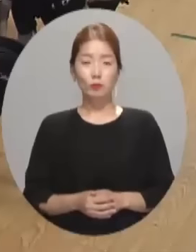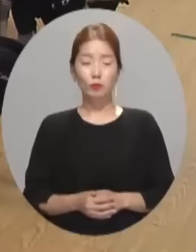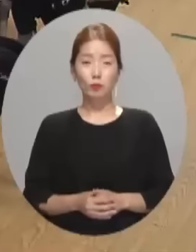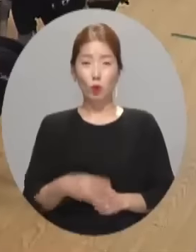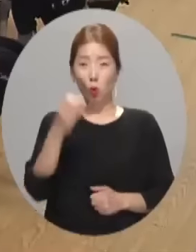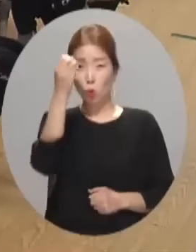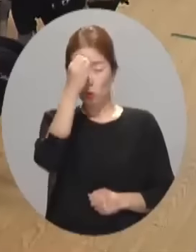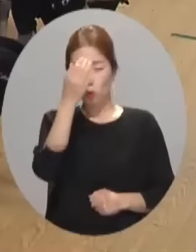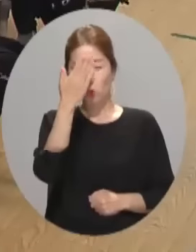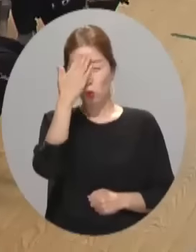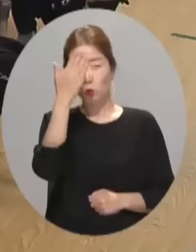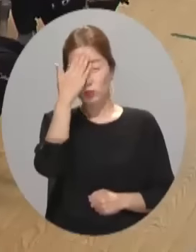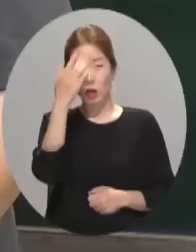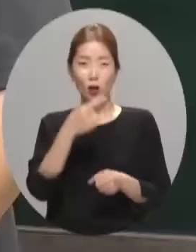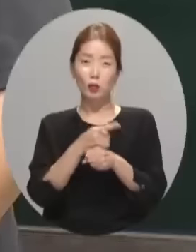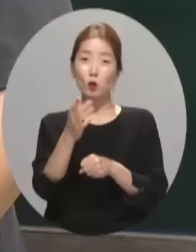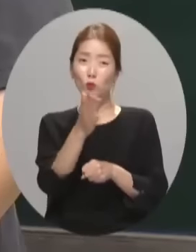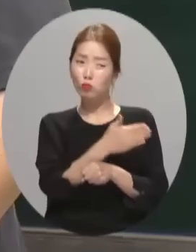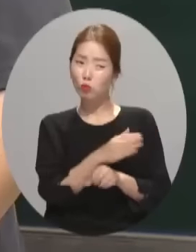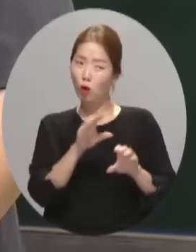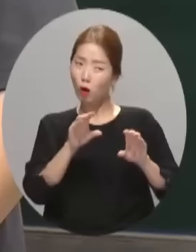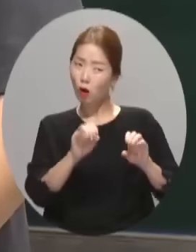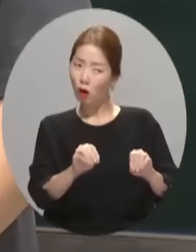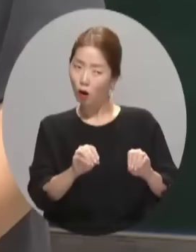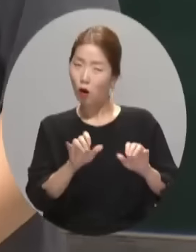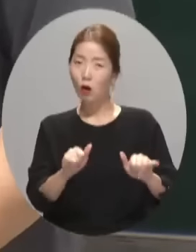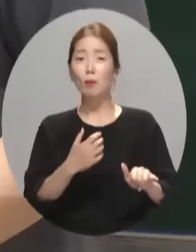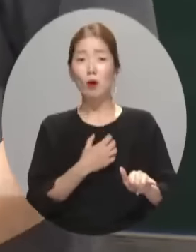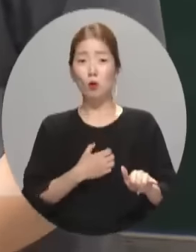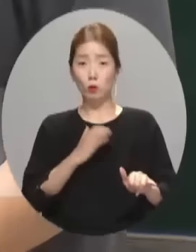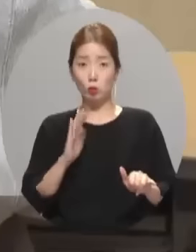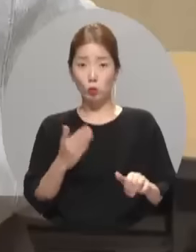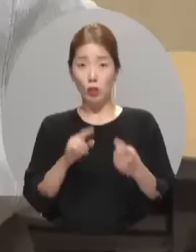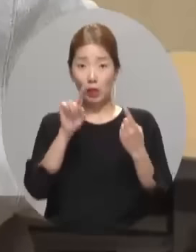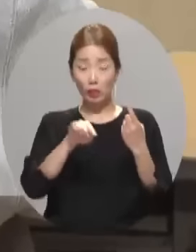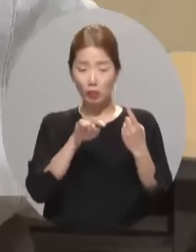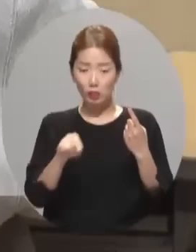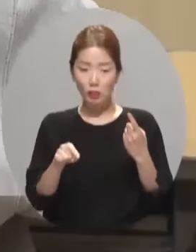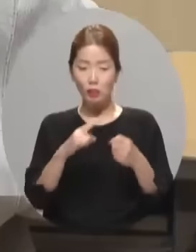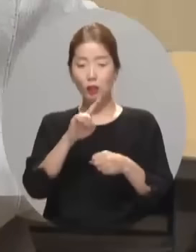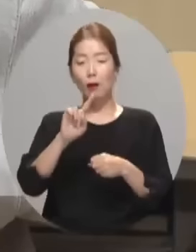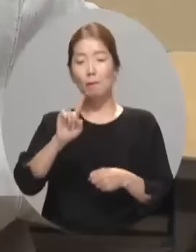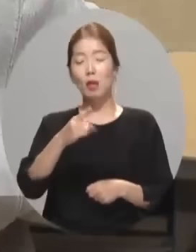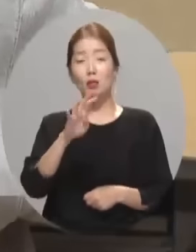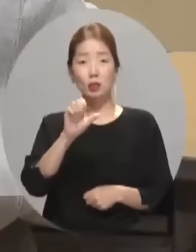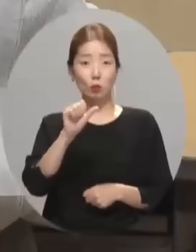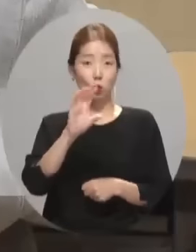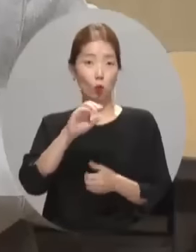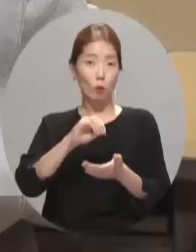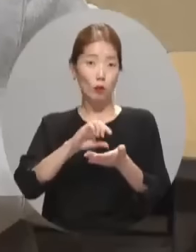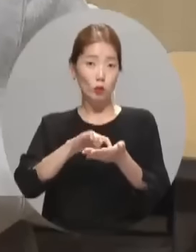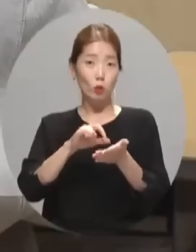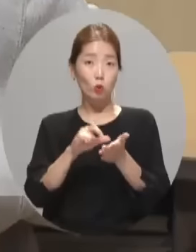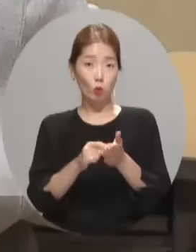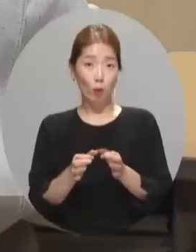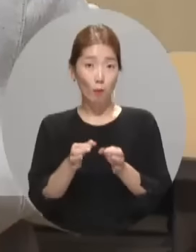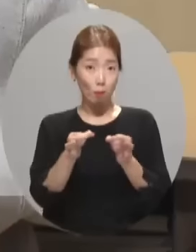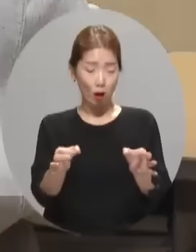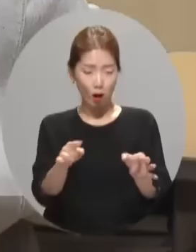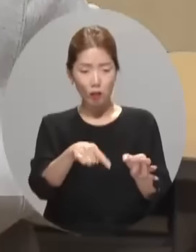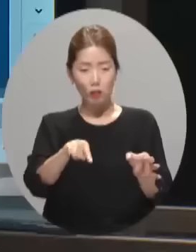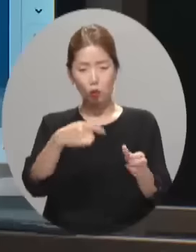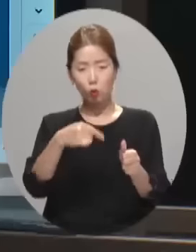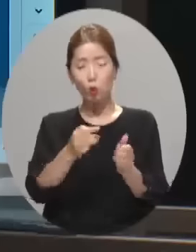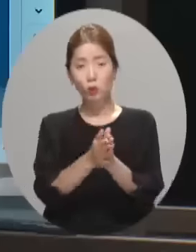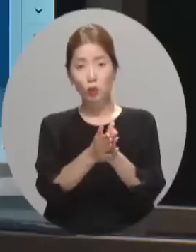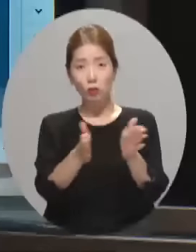고교 무상교육이 내년부터 중단될 수 있습니다. 학생 1인당 연간 145만 원가량을 지원해온 고교